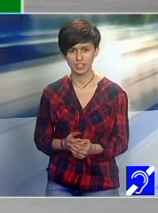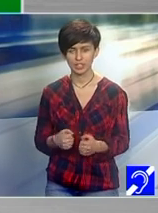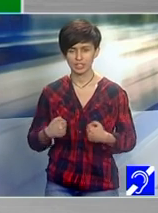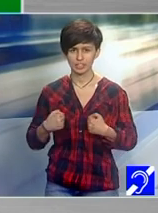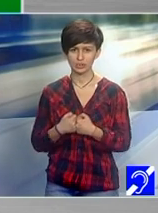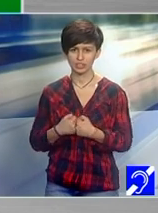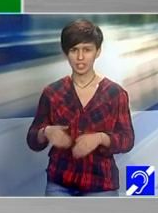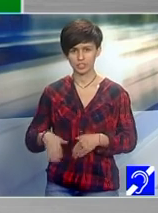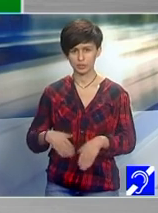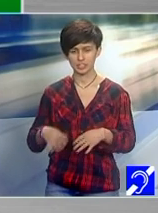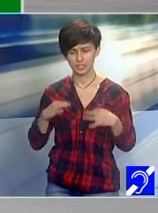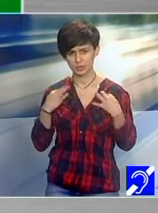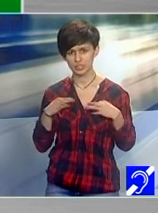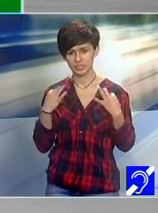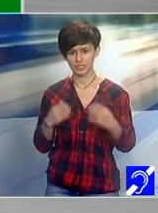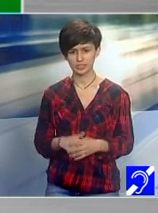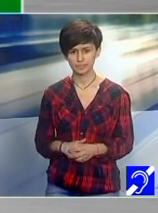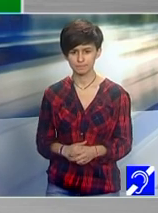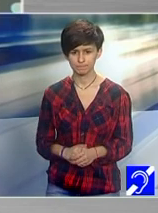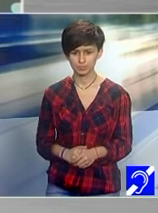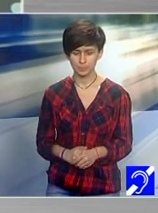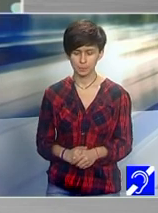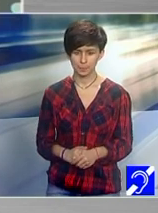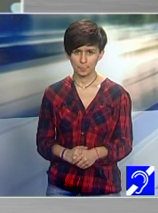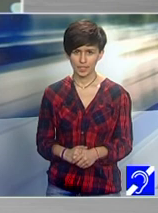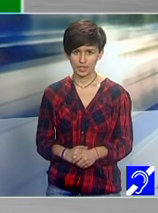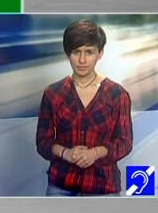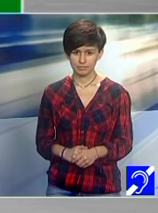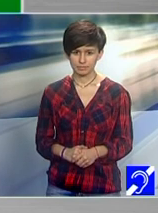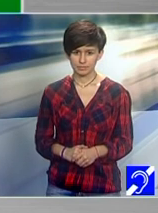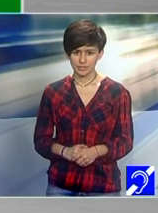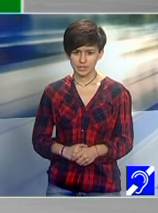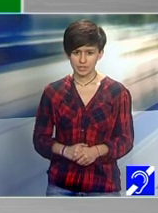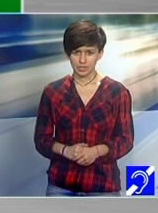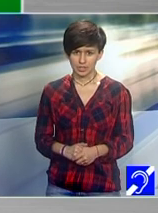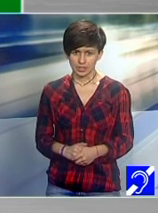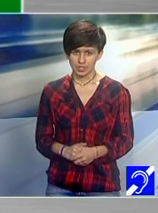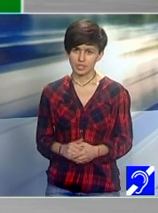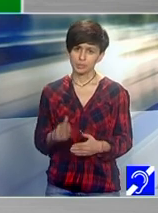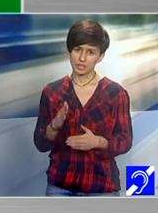cu Ministerul Sănătății. Mulțumesc, Remus, și ție. Ei,